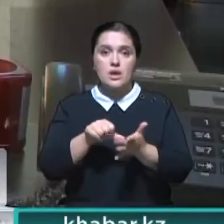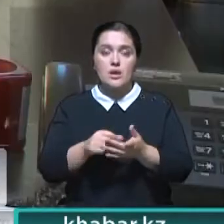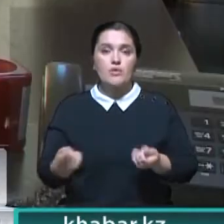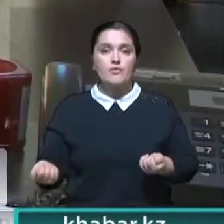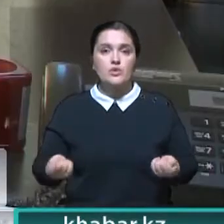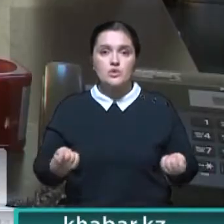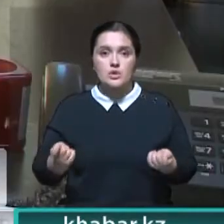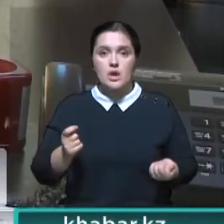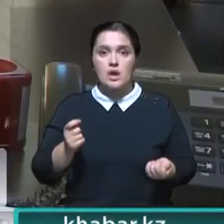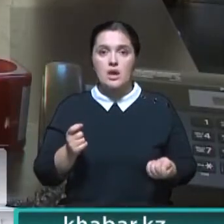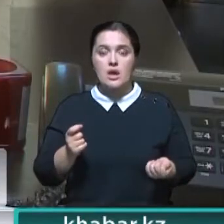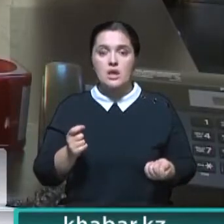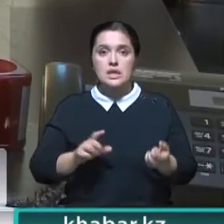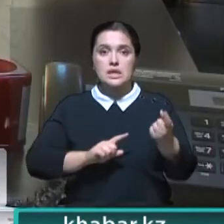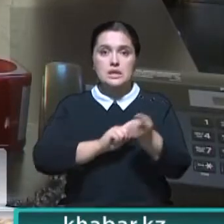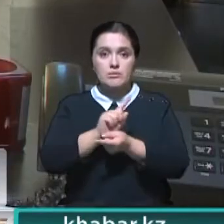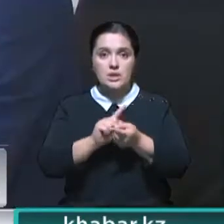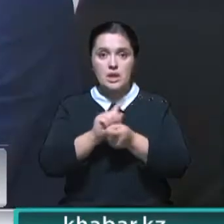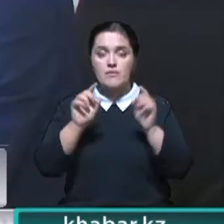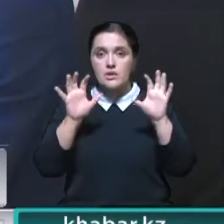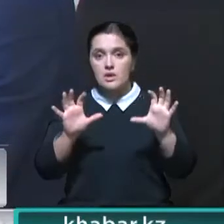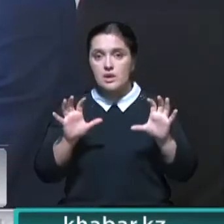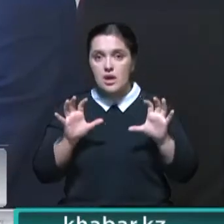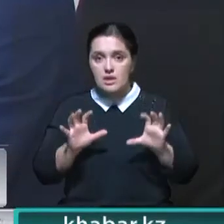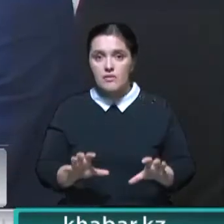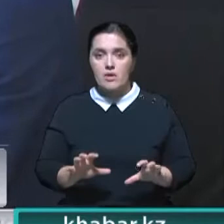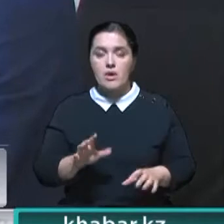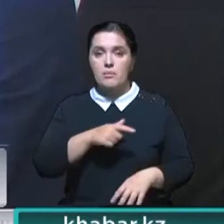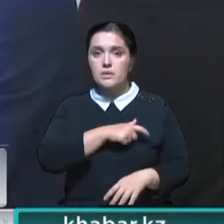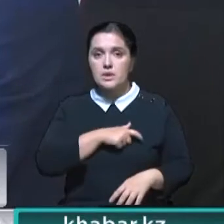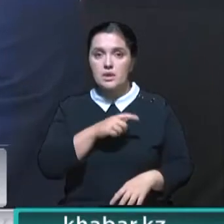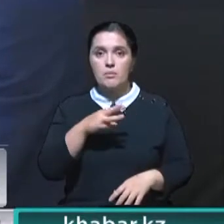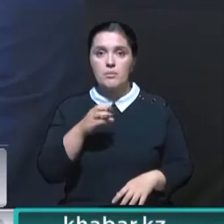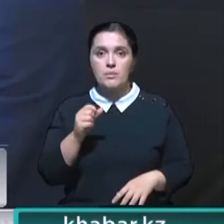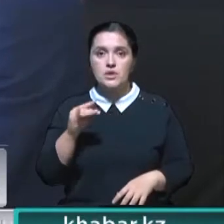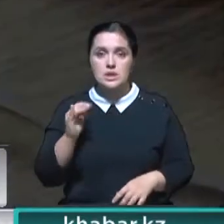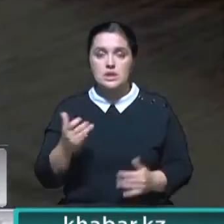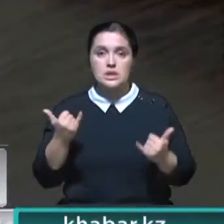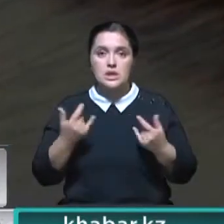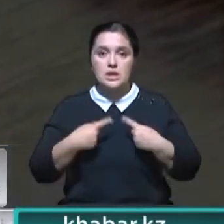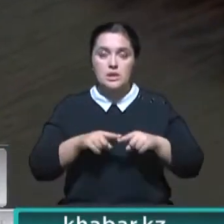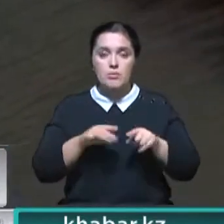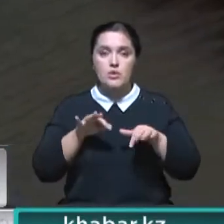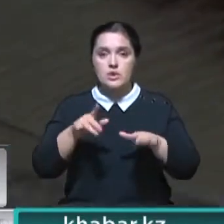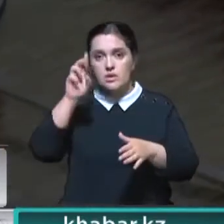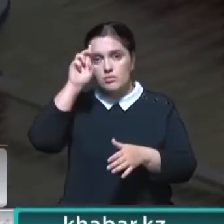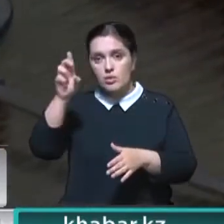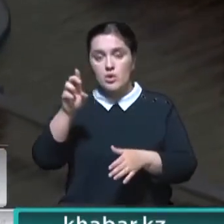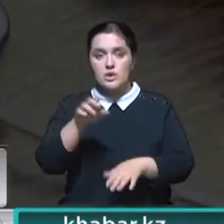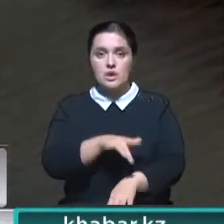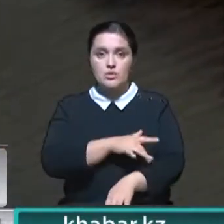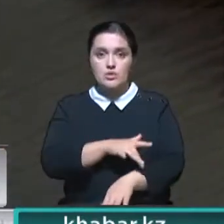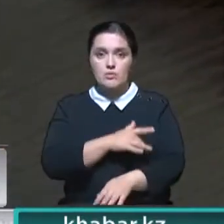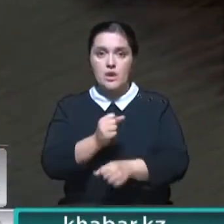претендовать на руководящую должность. Соответствующие изменения в законодательстве рассматривают депутаты Мажилиса. Сейчас агентство по делам